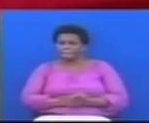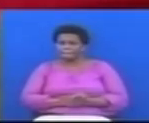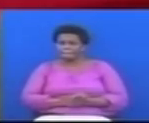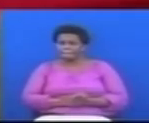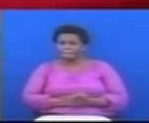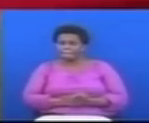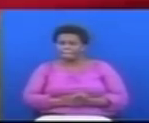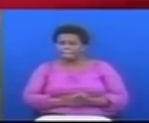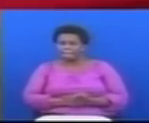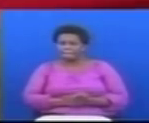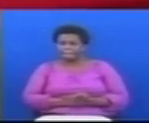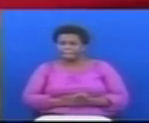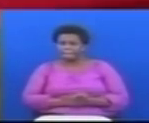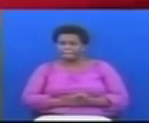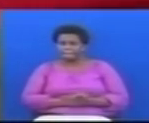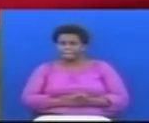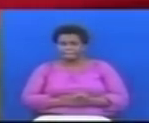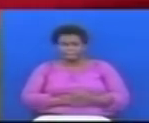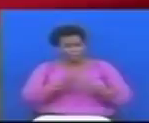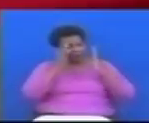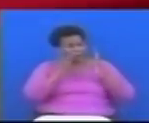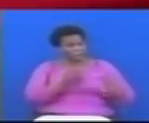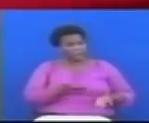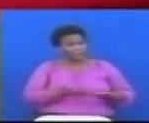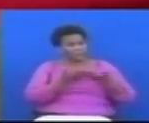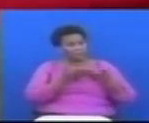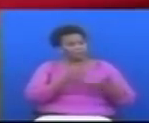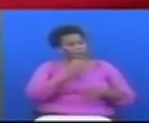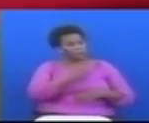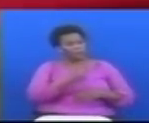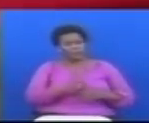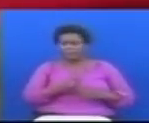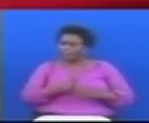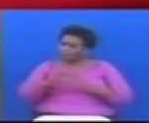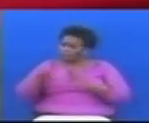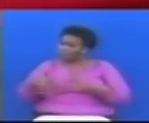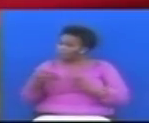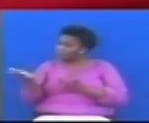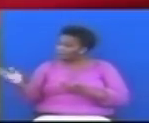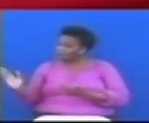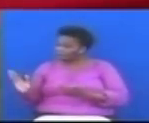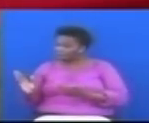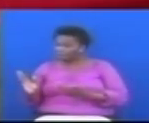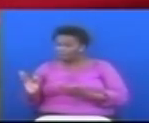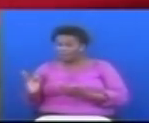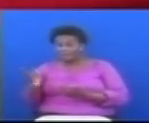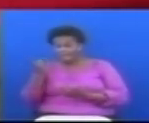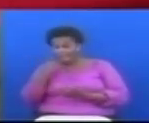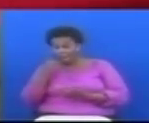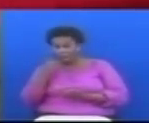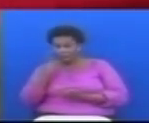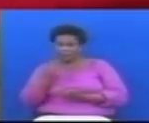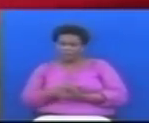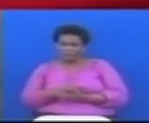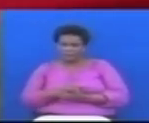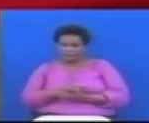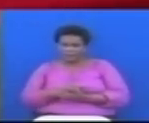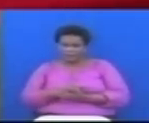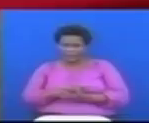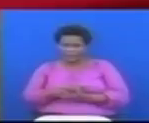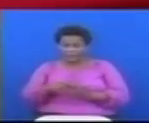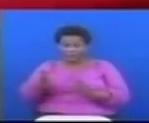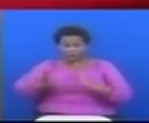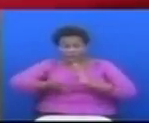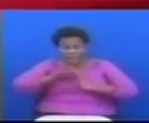Naibu Spika, wabunge ni mashuhuda kwamba tangu tulivyoanzisha chombo chetu kwa maana ya TARURA,